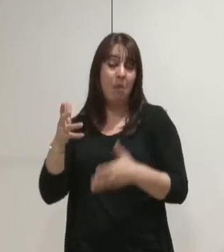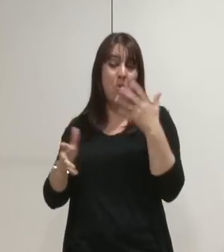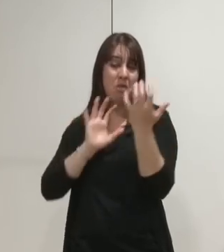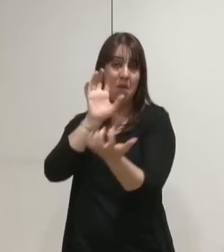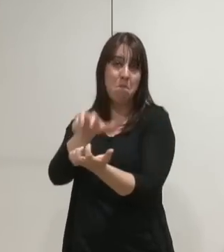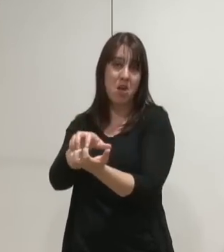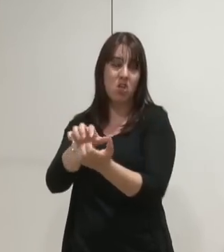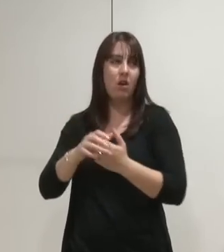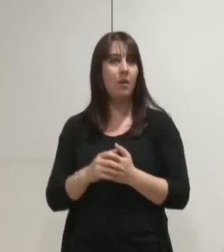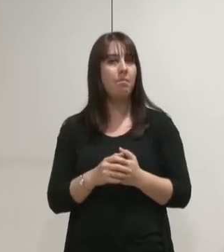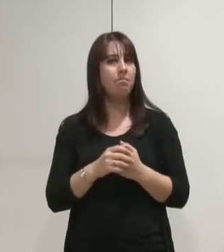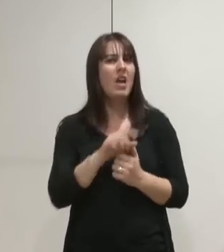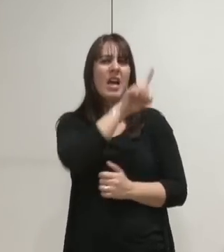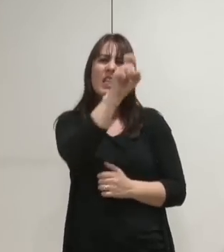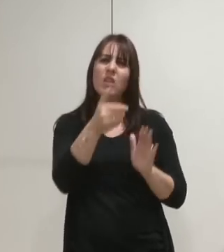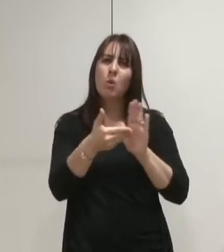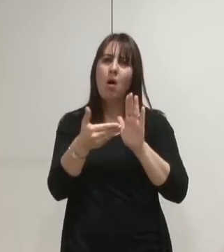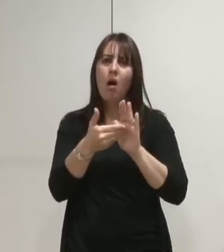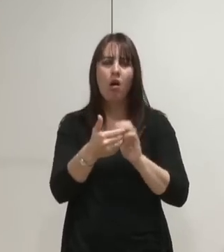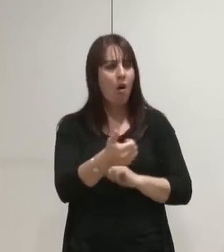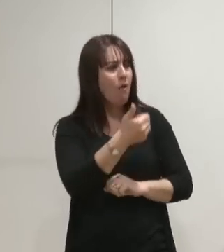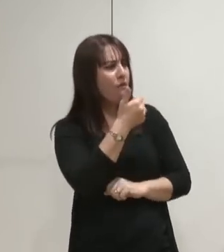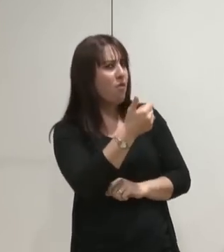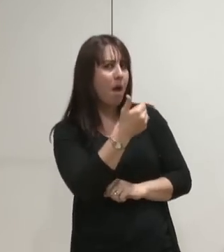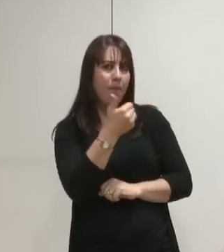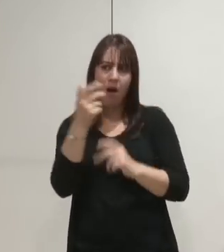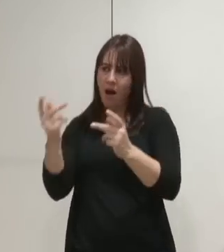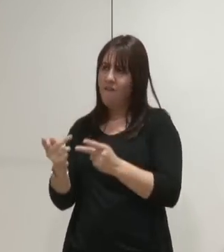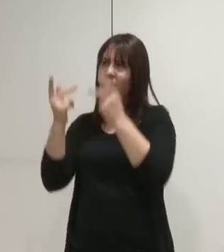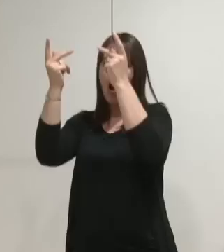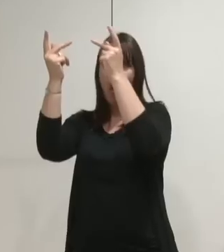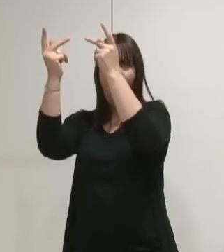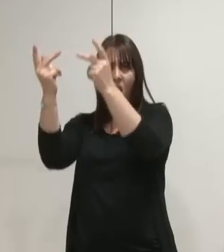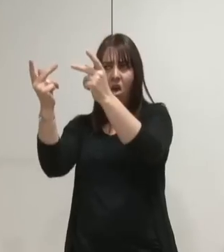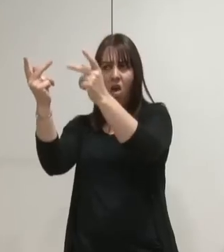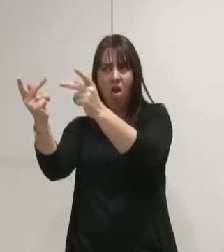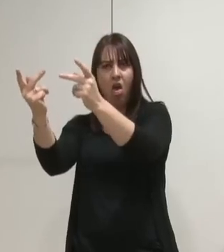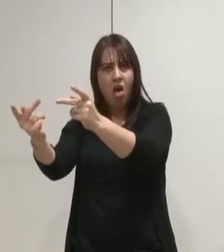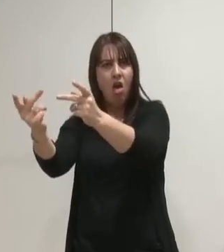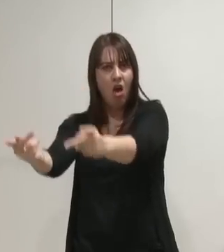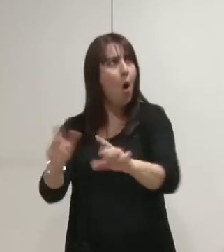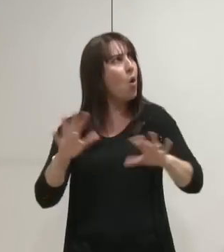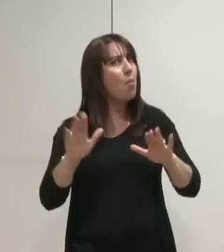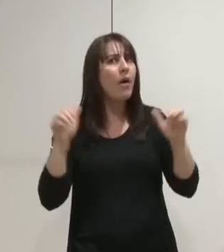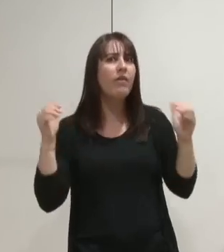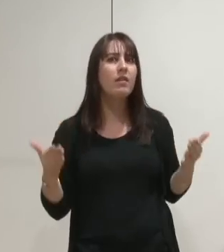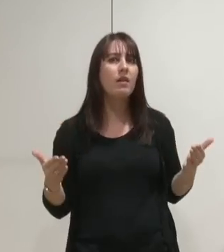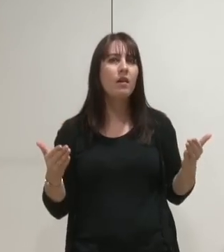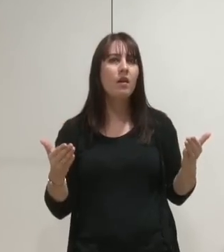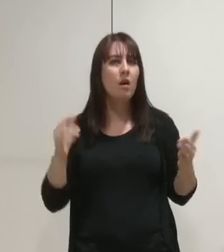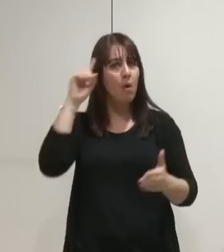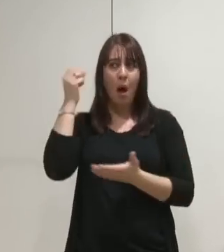comptez-vous vous battre pour que la valeur de G ne se déprécie pas nous parlons en effet d'un patrimoine